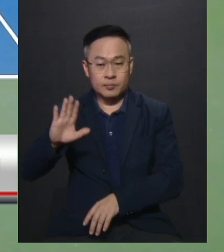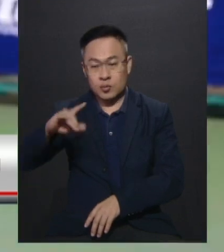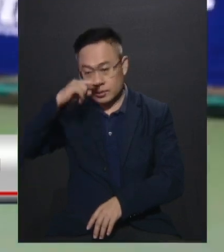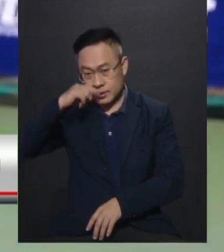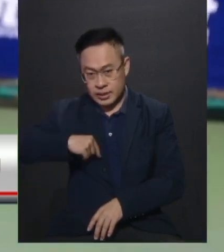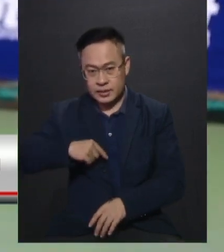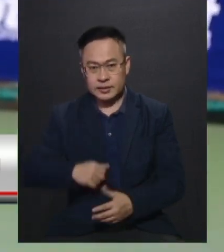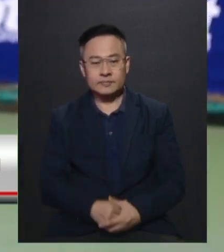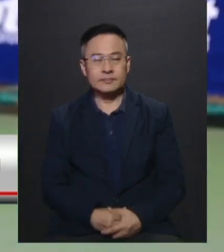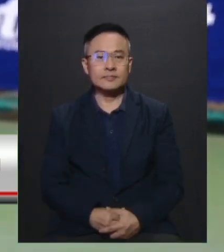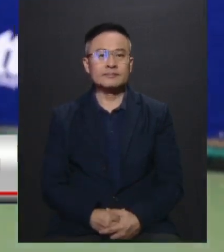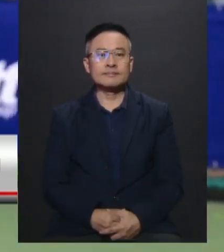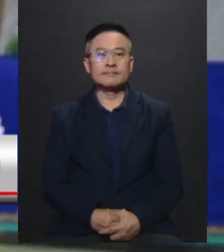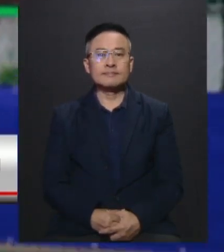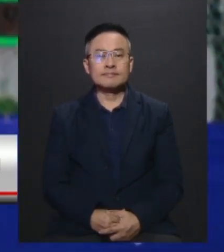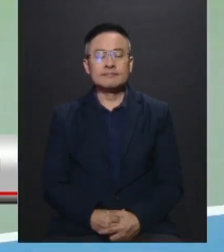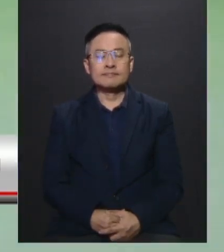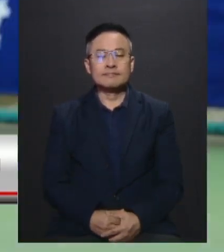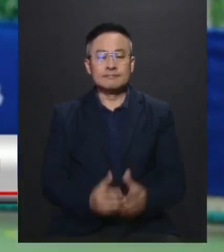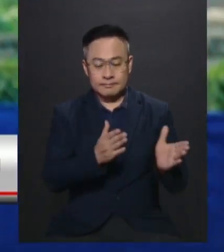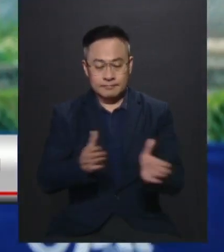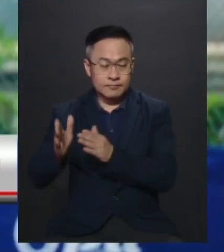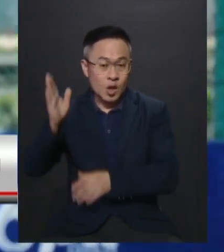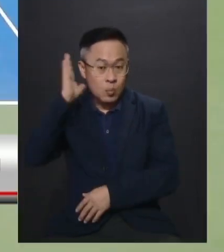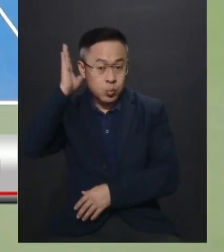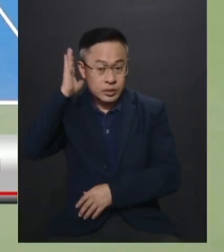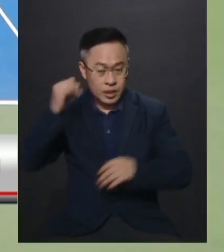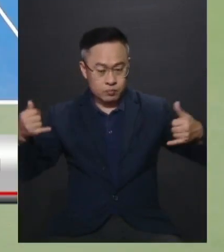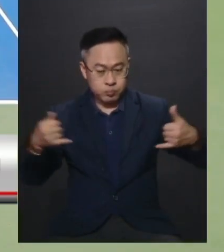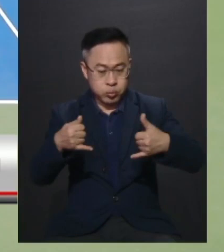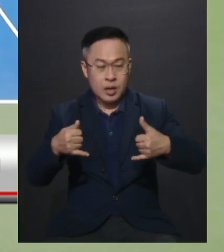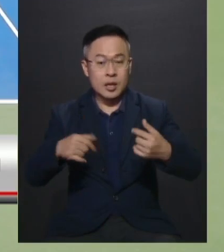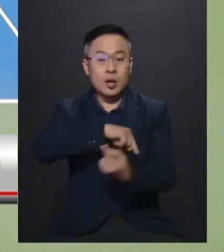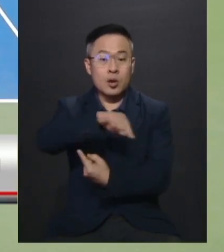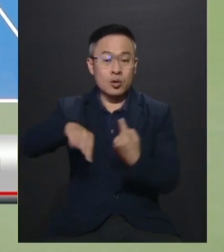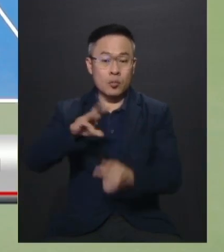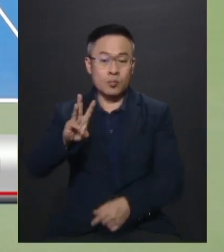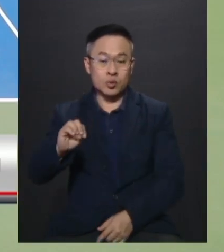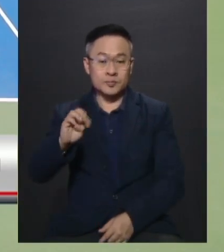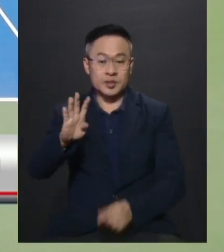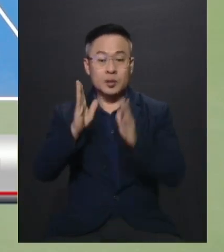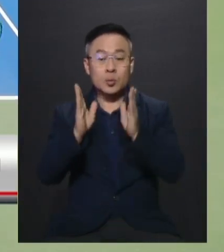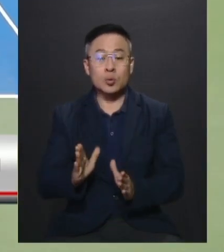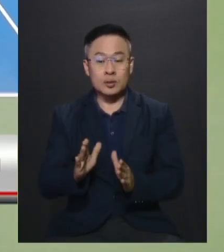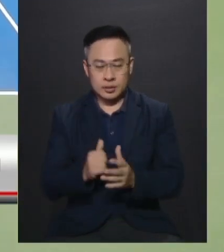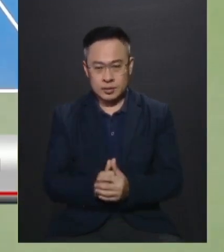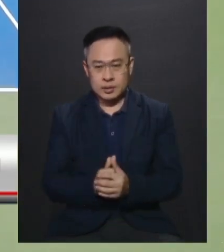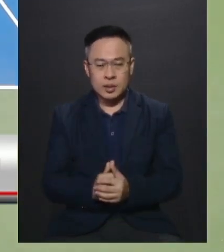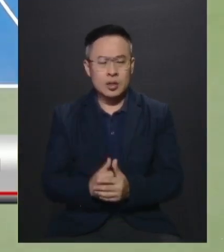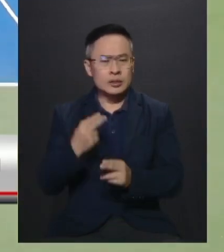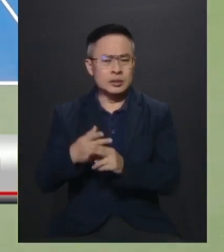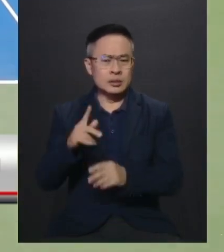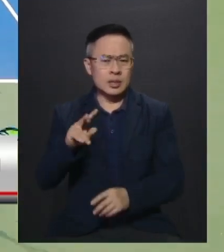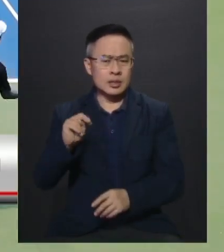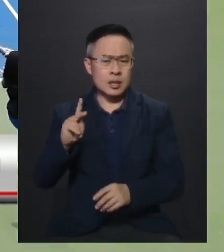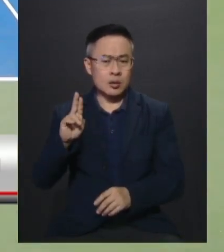ค่ะมาดูที่ประเภทชายเดี่ยวกันบ้างนะคะในรอบ64คนค่ะธนกรศรีรัตน์นะคะ